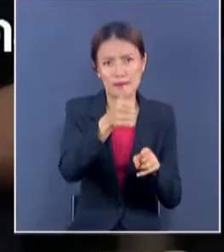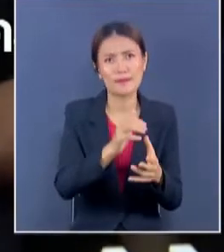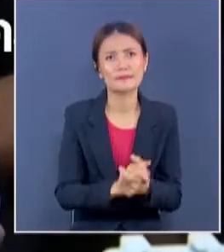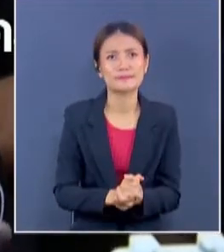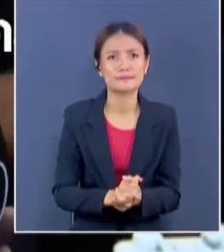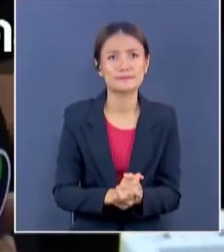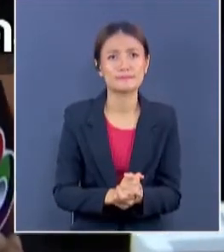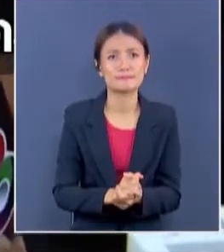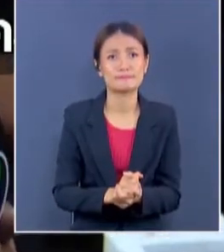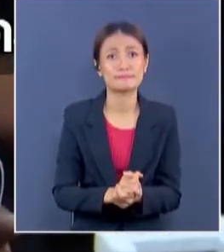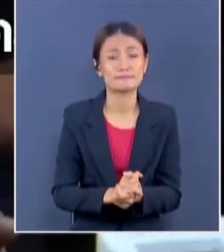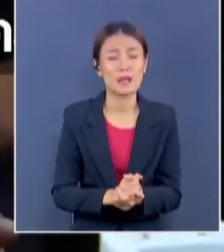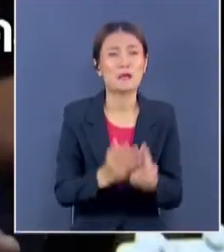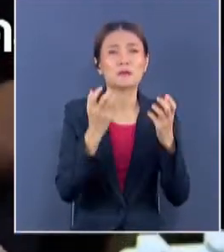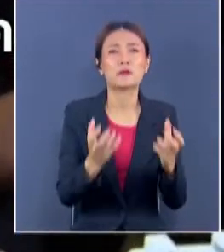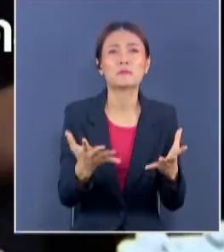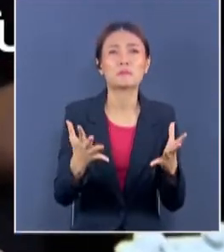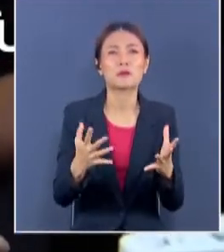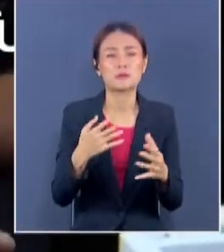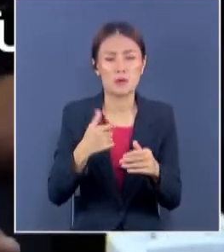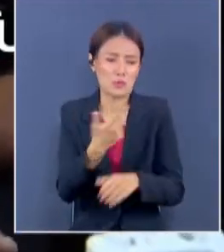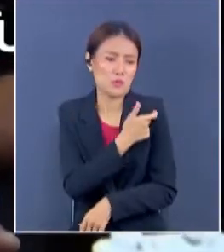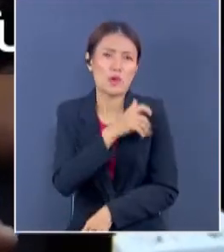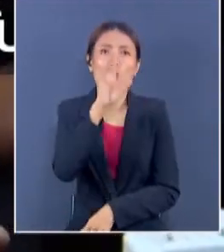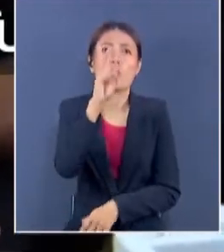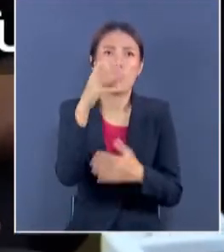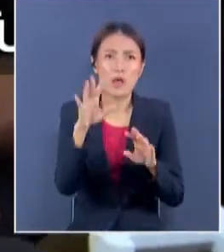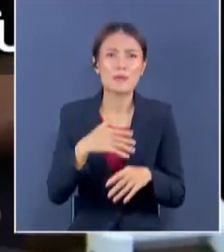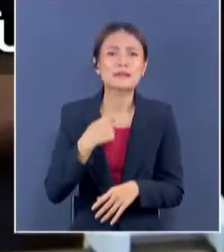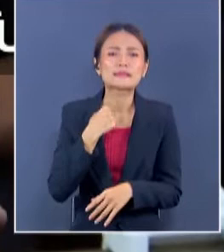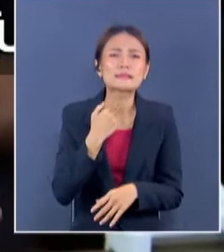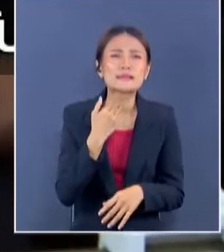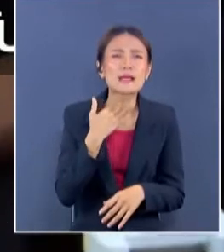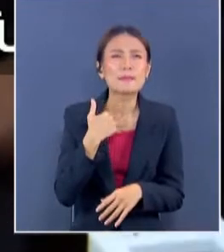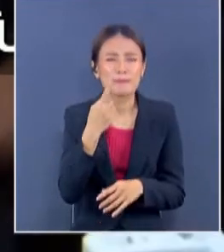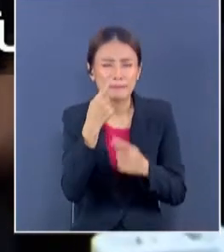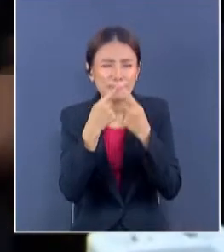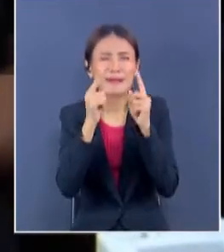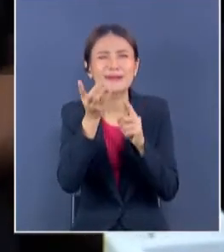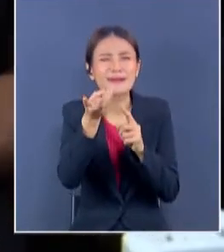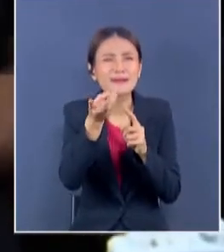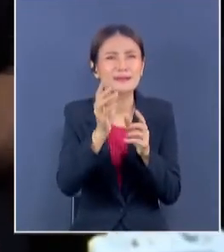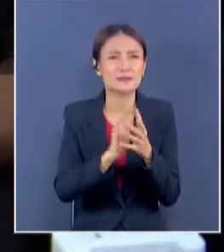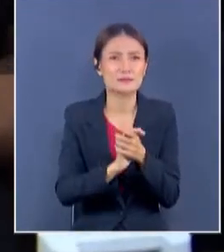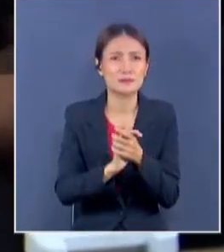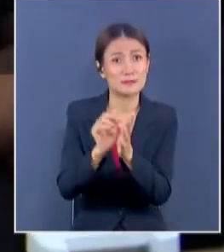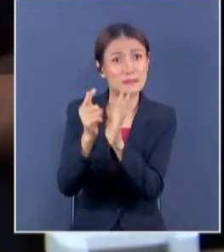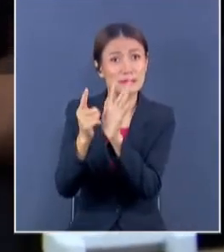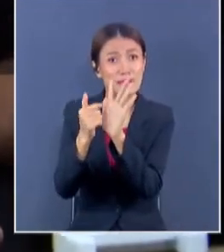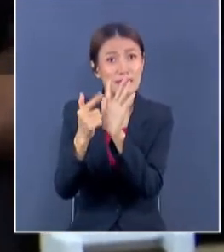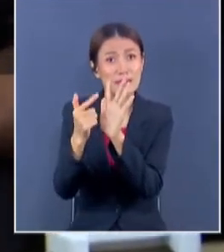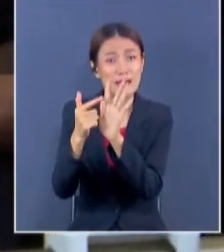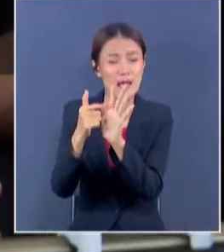ไม่หนักนะคร ับ ฉีดไป6เข็มอาการไม่หนักแล้วก็มีเสียงอูอีอูอีบ้างฮะท่านปลัดบอกนะฮะ ได้ยาไหมครับ ได้ยา